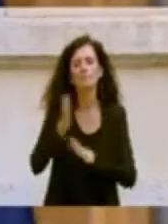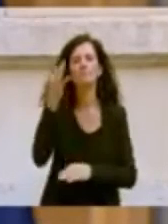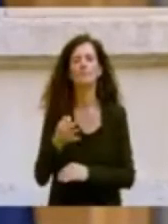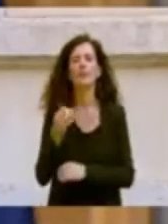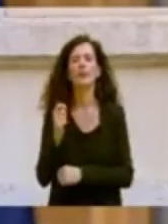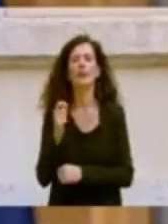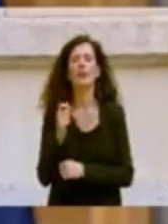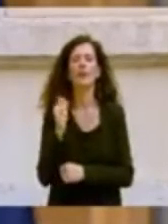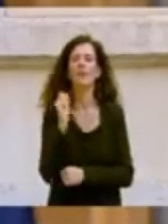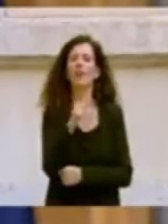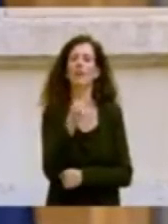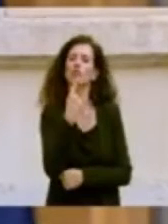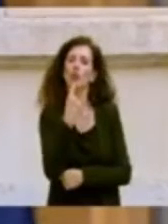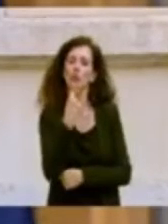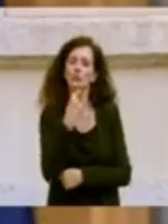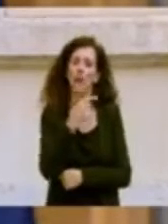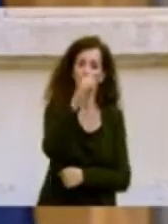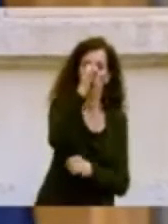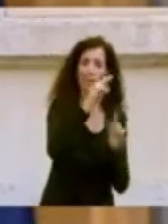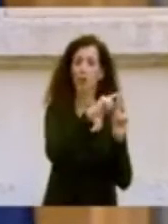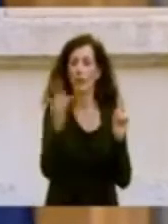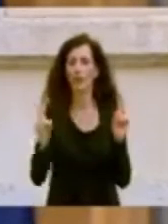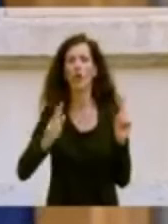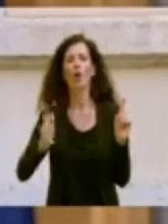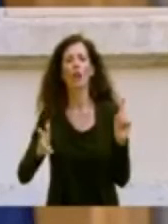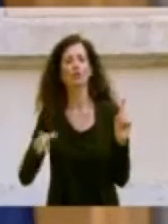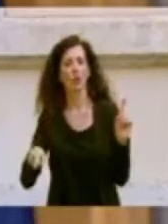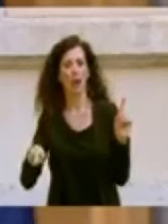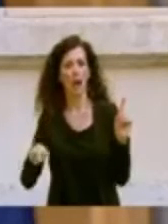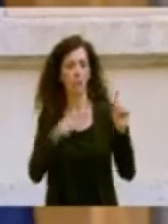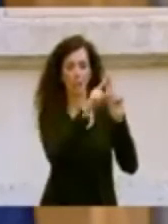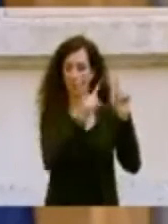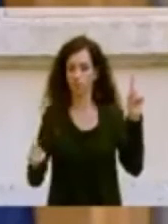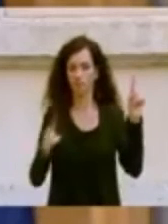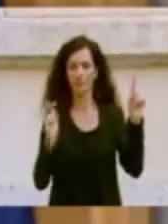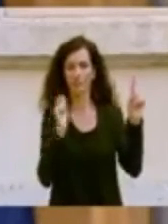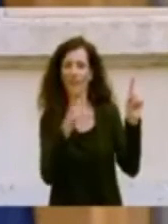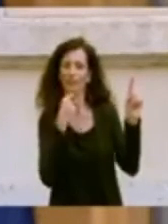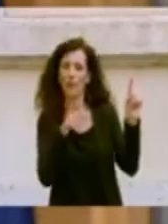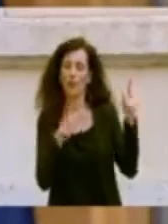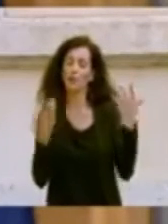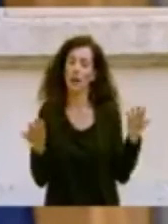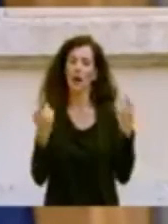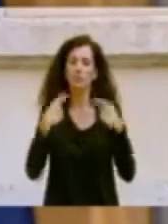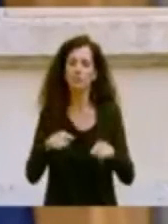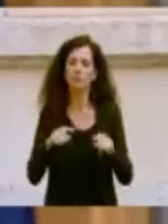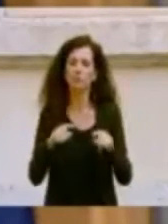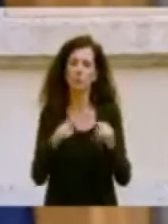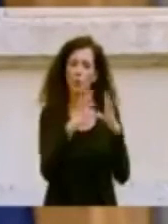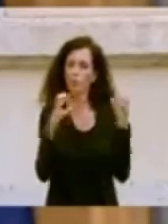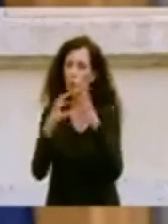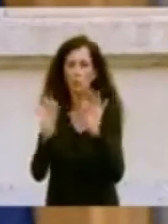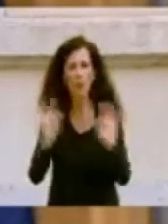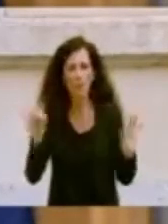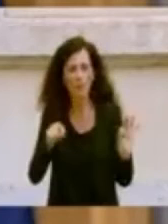da Torino a Reggio Calabria Ebbene le nostre infrastrutture queste materiali hanno ancora un